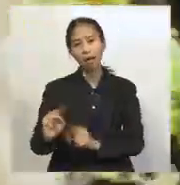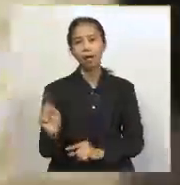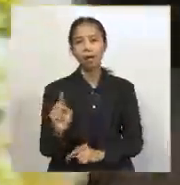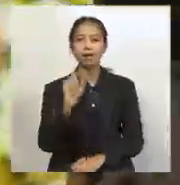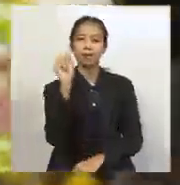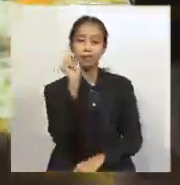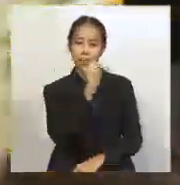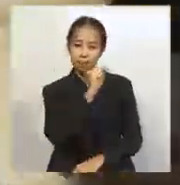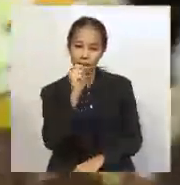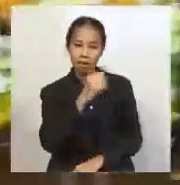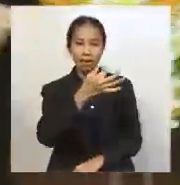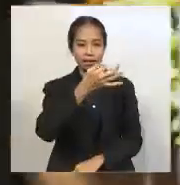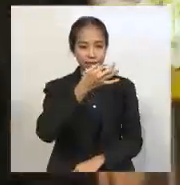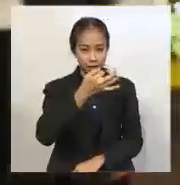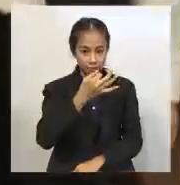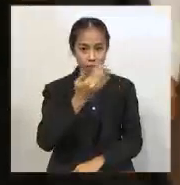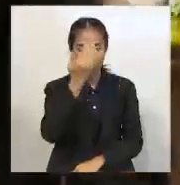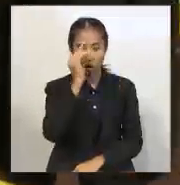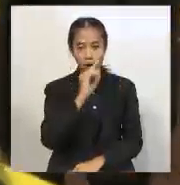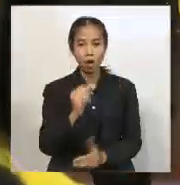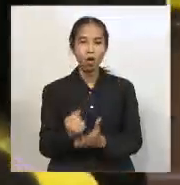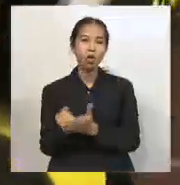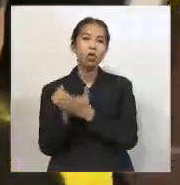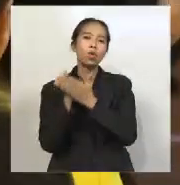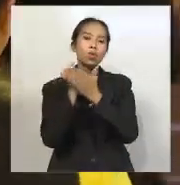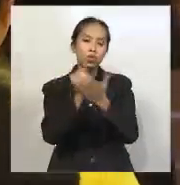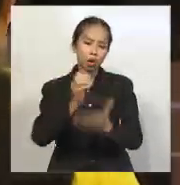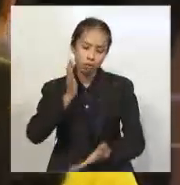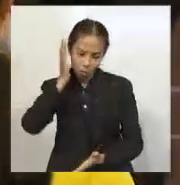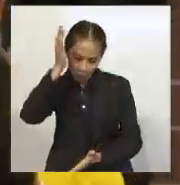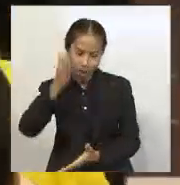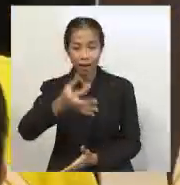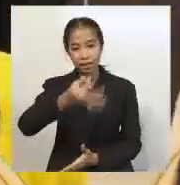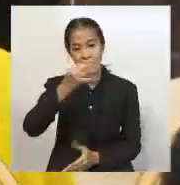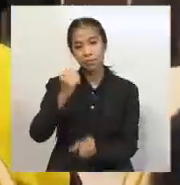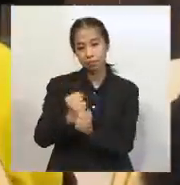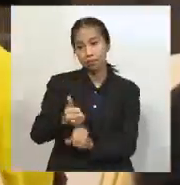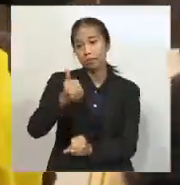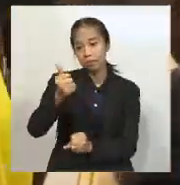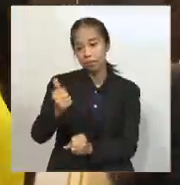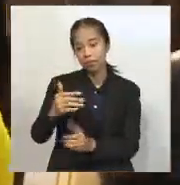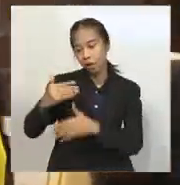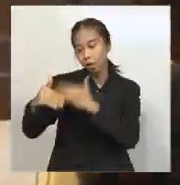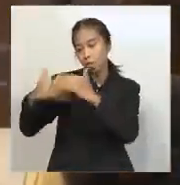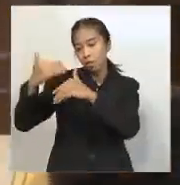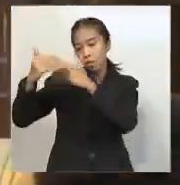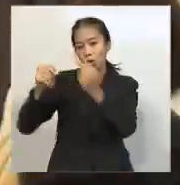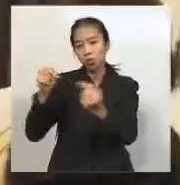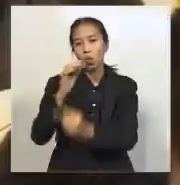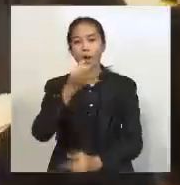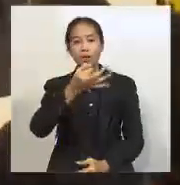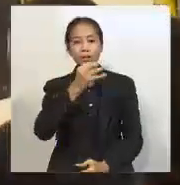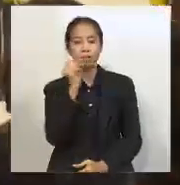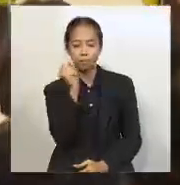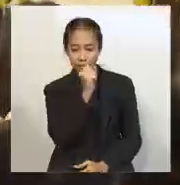พนักร้องซึ่งเป็นอาชีพหนึ่งที่จะสร้างความมั่นคงได้ในอนาคตและสามารถพัฒนาไปสู่นักร้องอาชีพการ